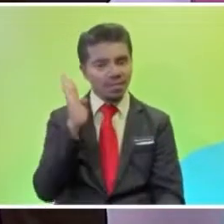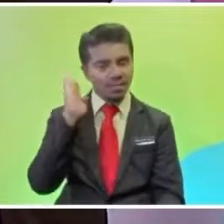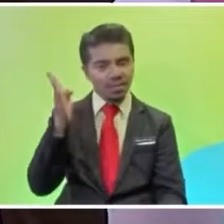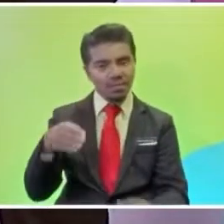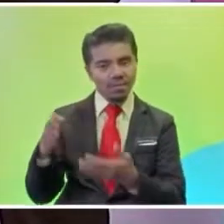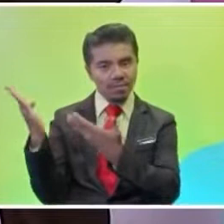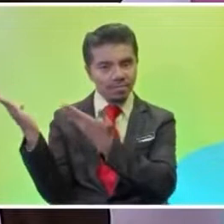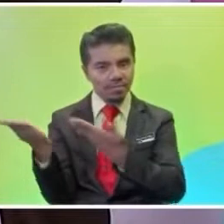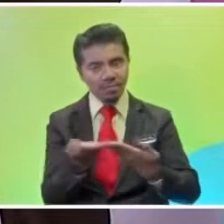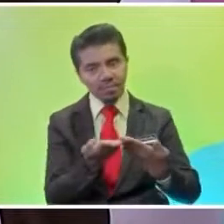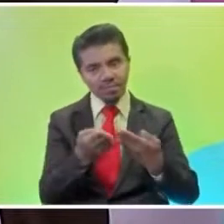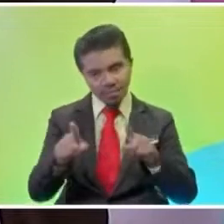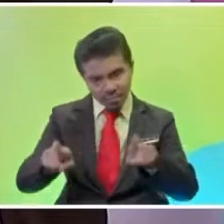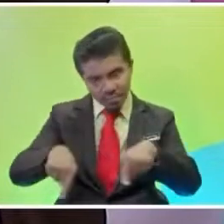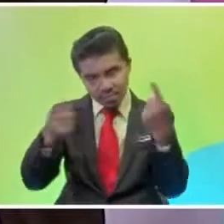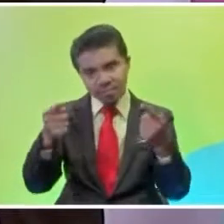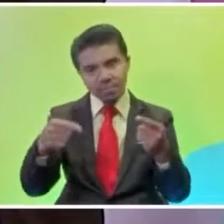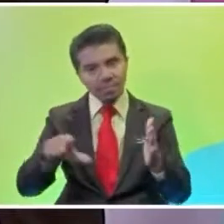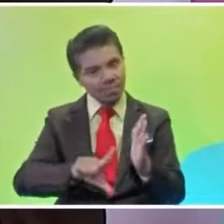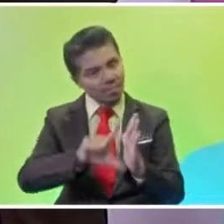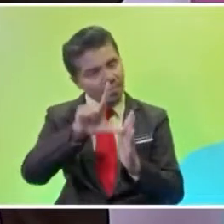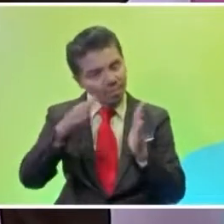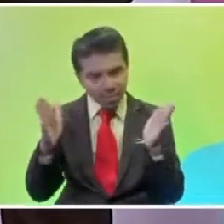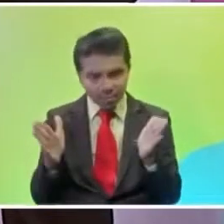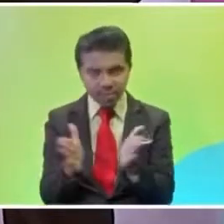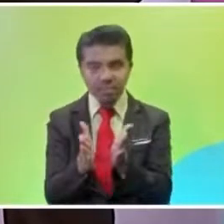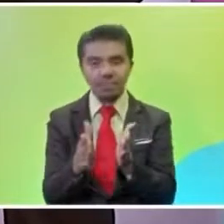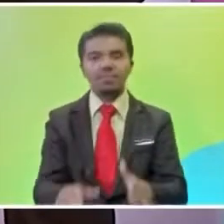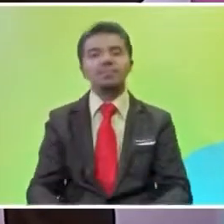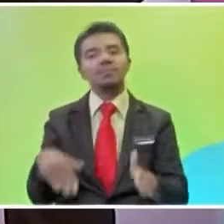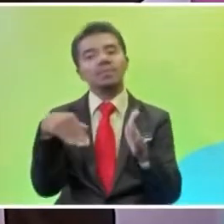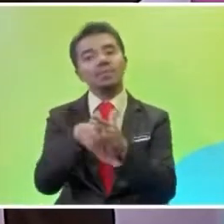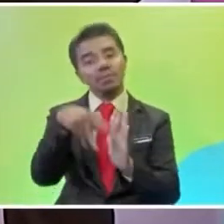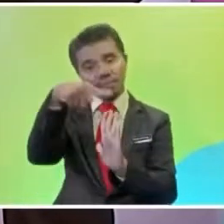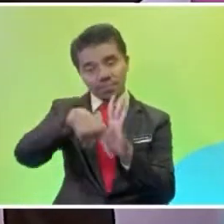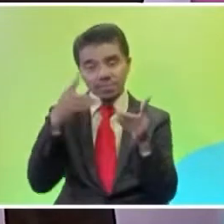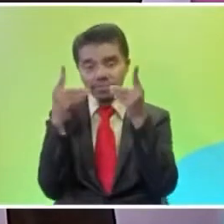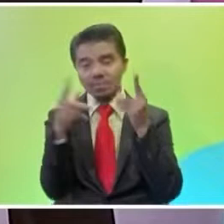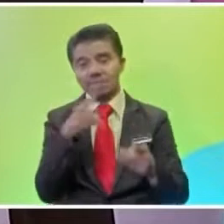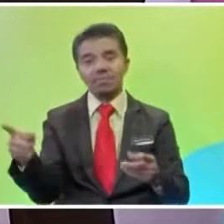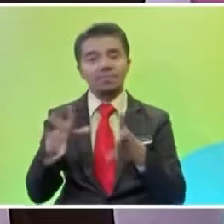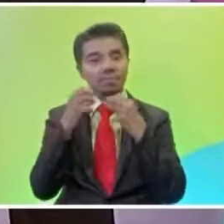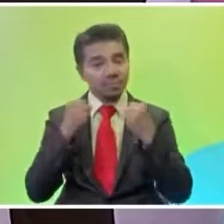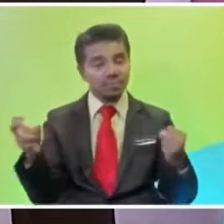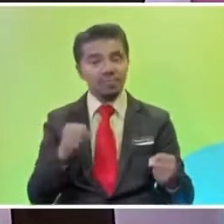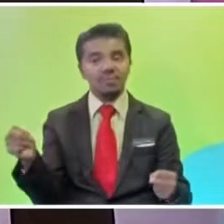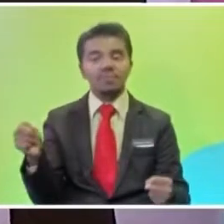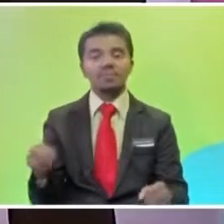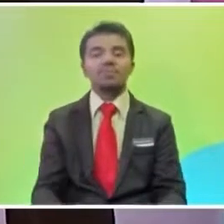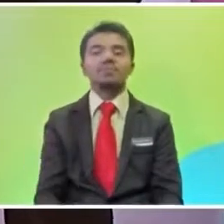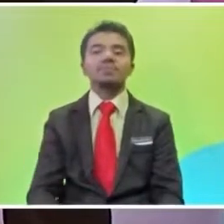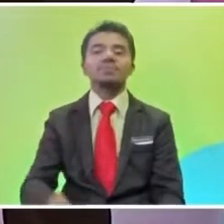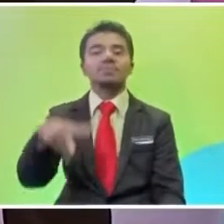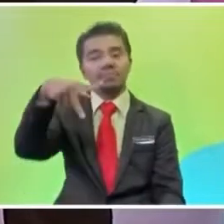yang lebih kecil dalam pendidikan kesehatan yaitu tajo dalam penelitian kesehatan tahun 6 bidang pendidikan kesehatan